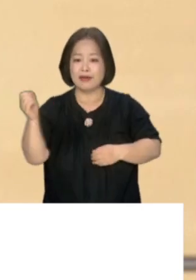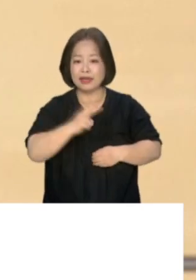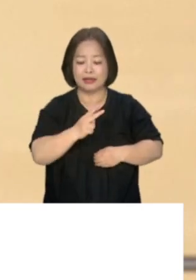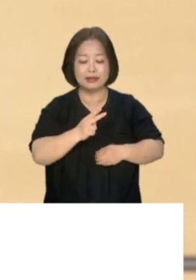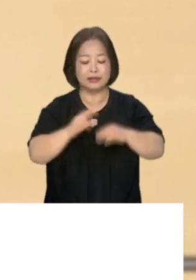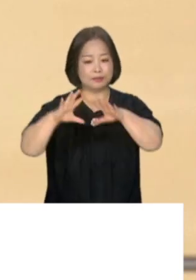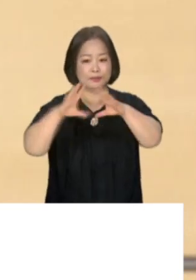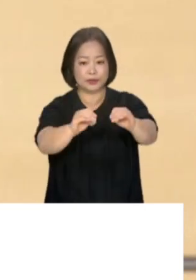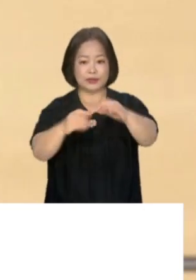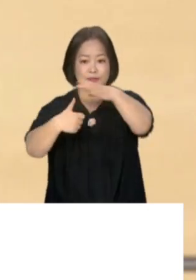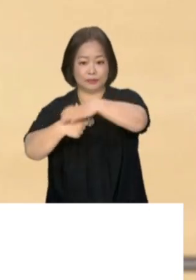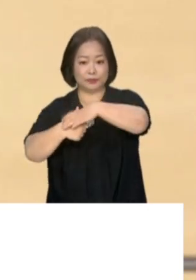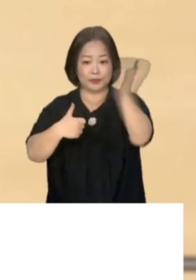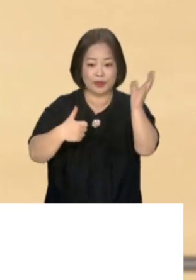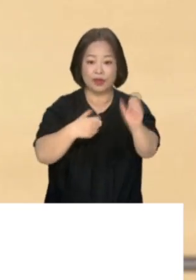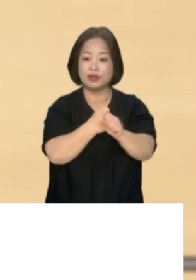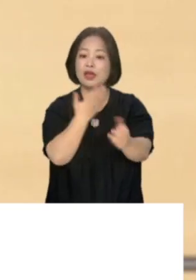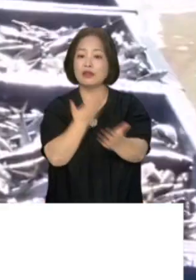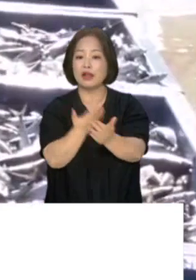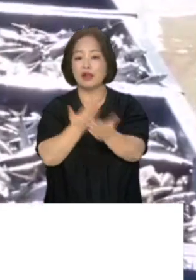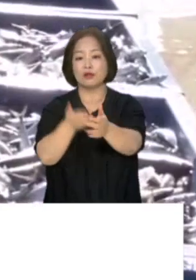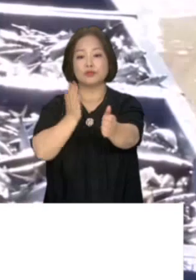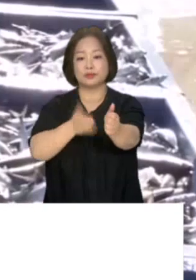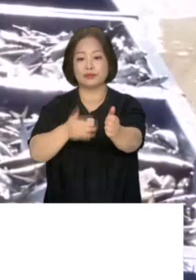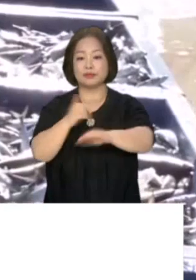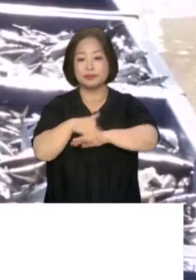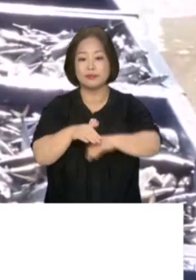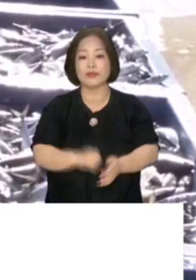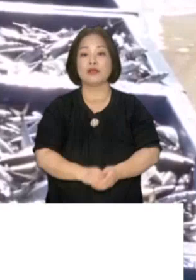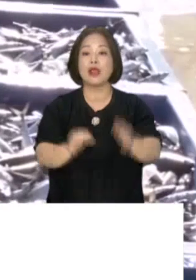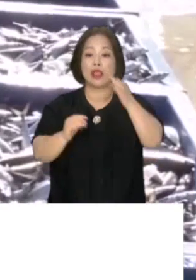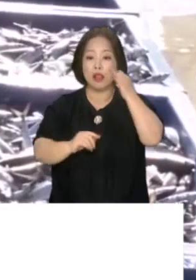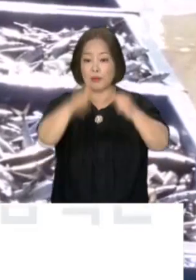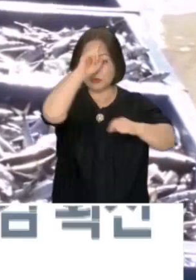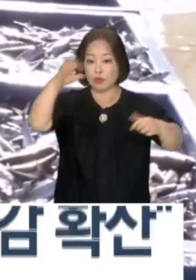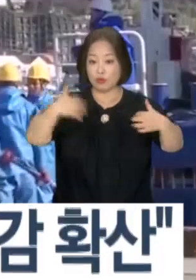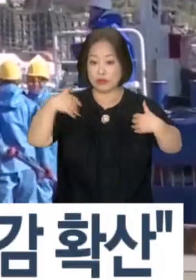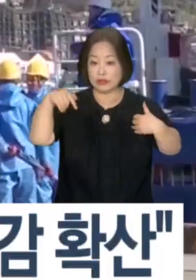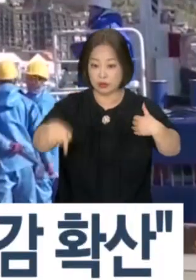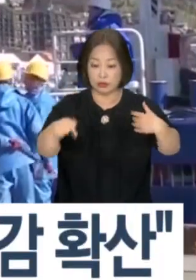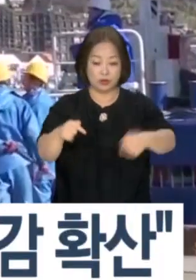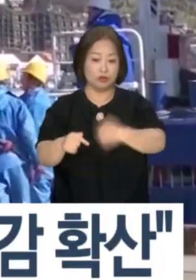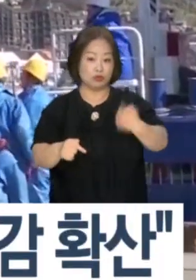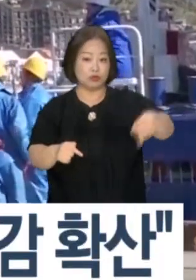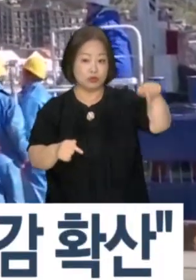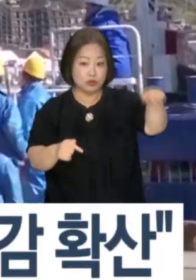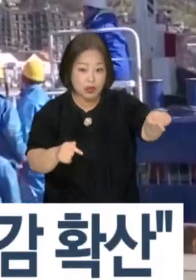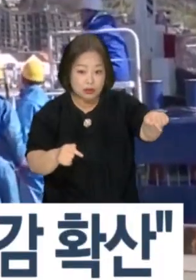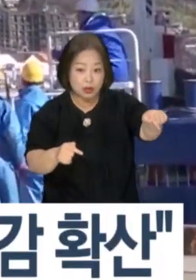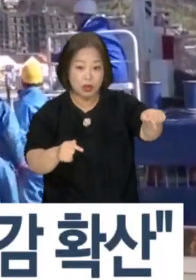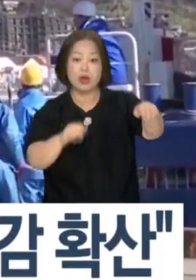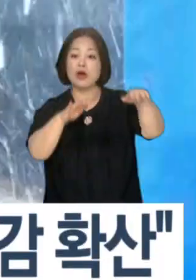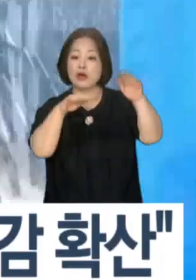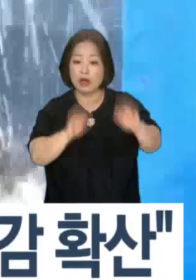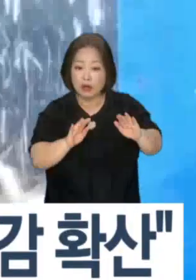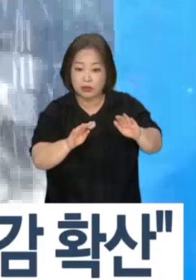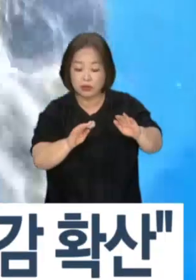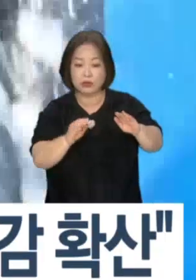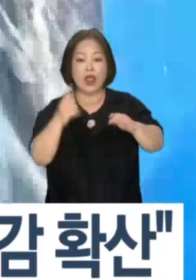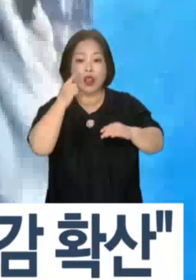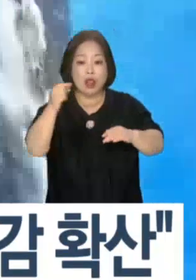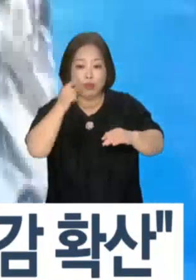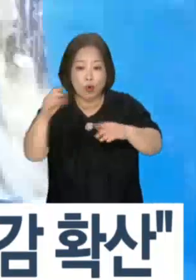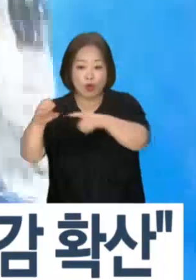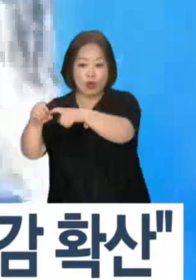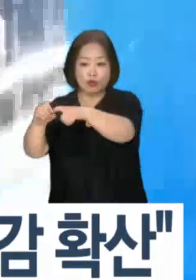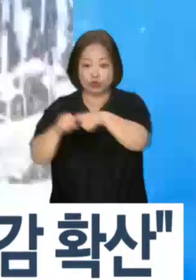논의를 行っていくよう 중국 일본 정부에서는 중국의 전면적인 금수 조치가 예상